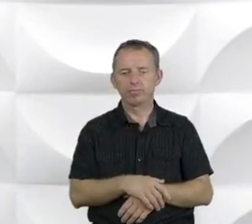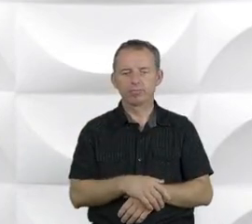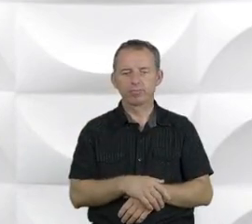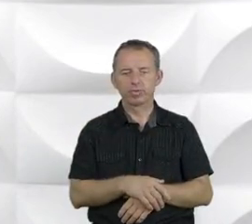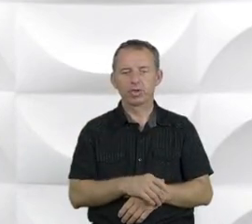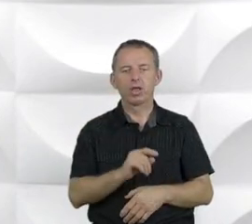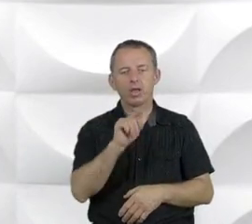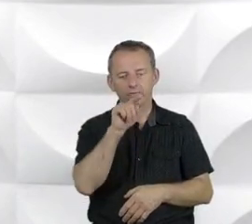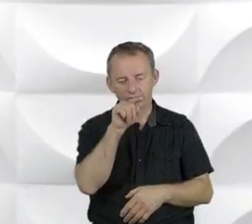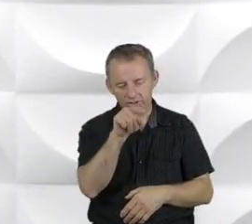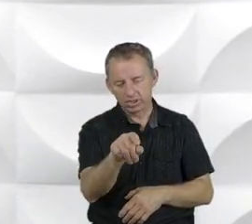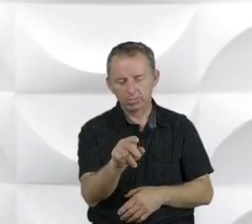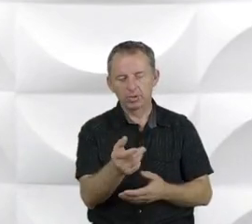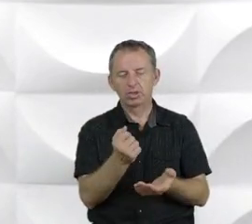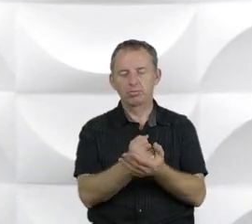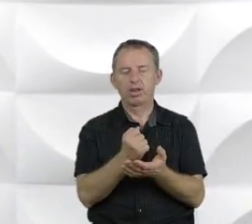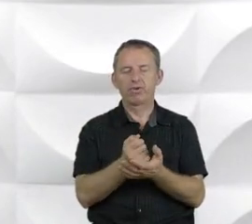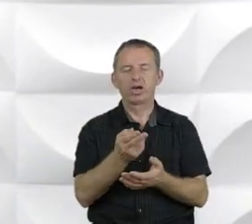w tym rodzaju.